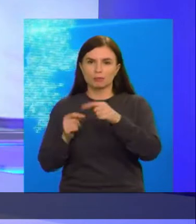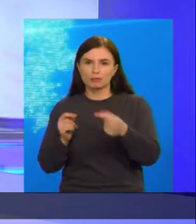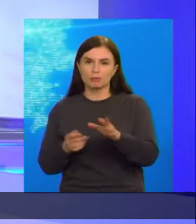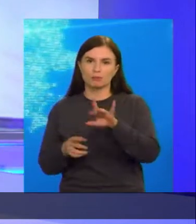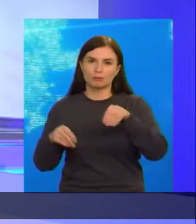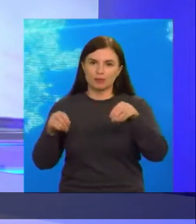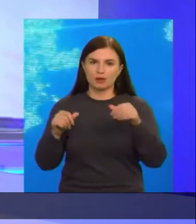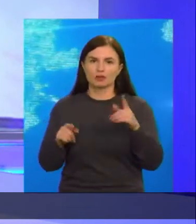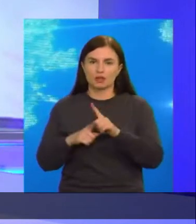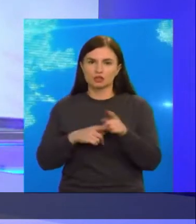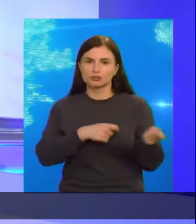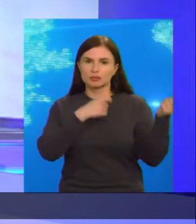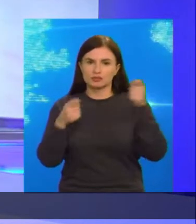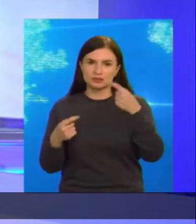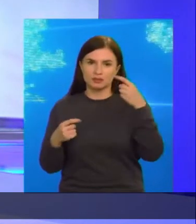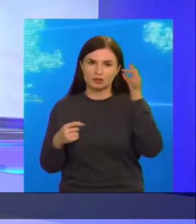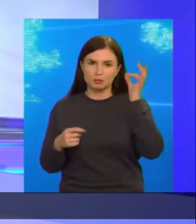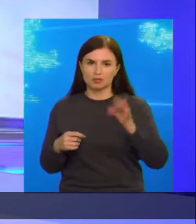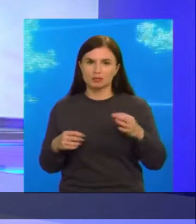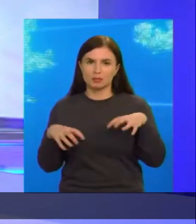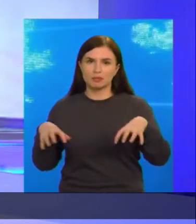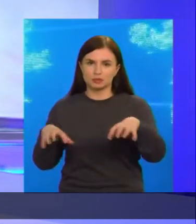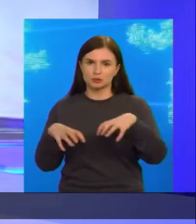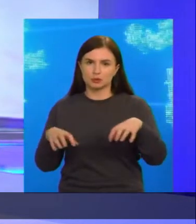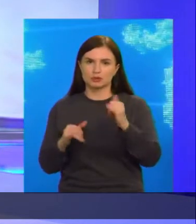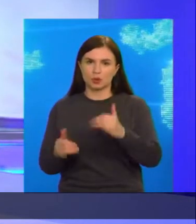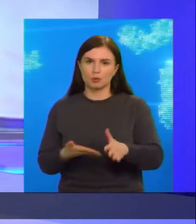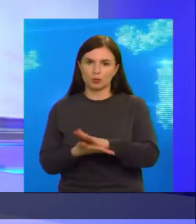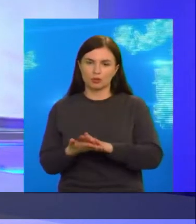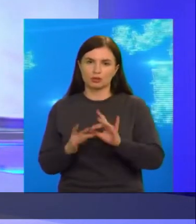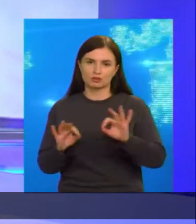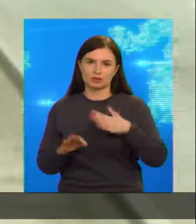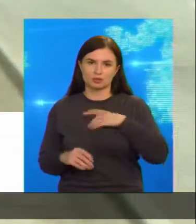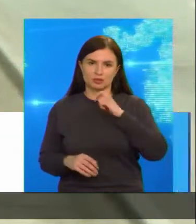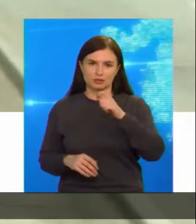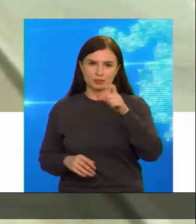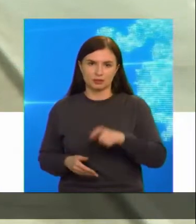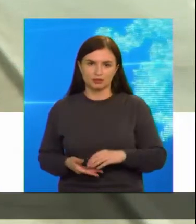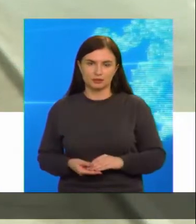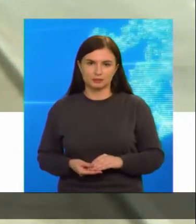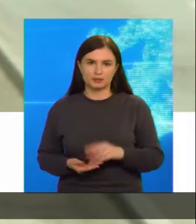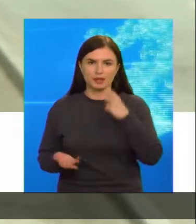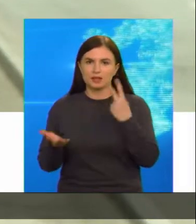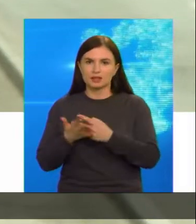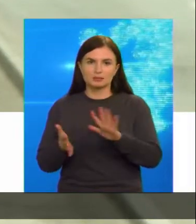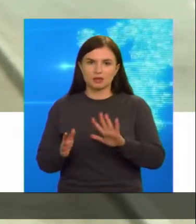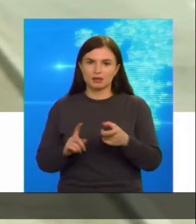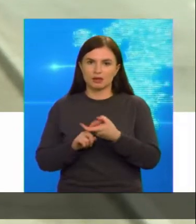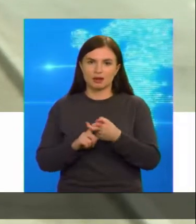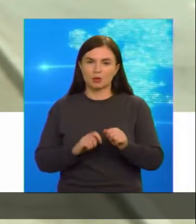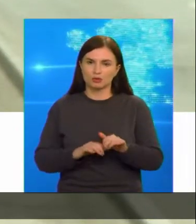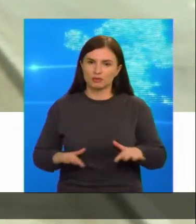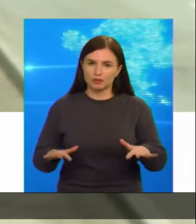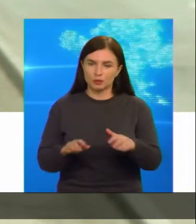город поступили немецкие пылесосы для уборки. Подробнее расскажет Леонид Кременчук. Несмотря на распространение коронавируса,